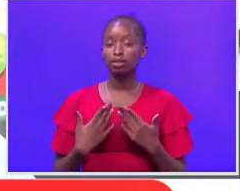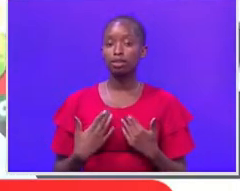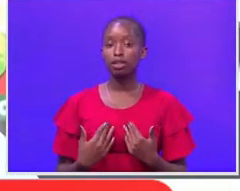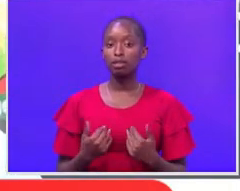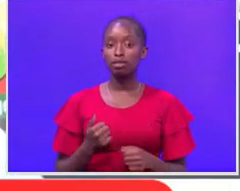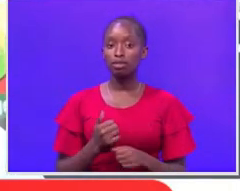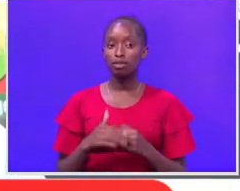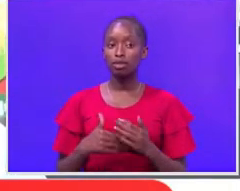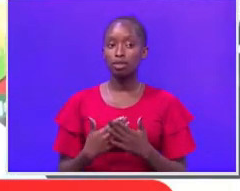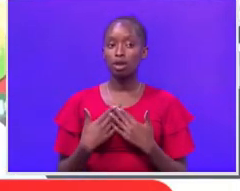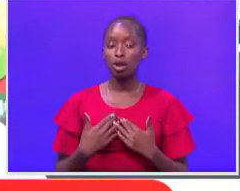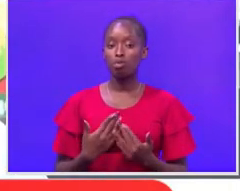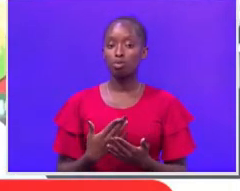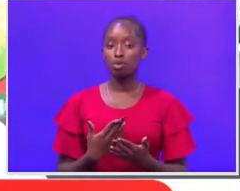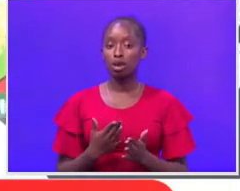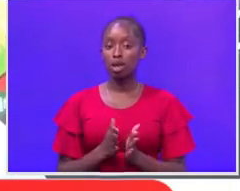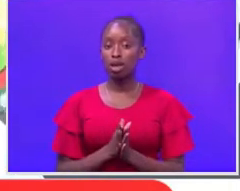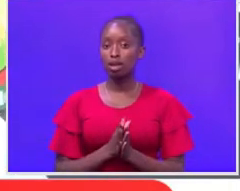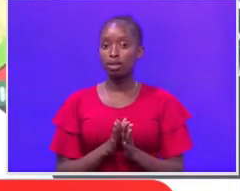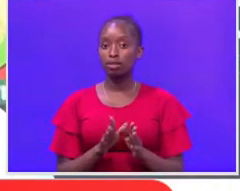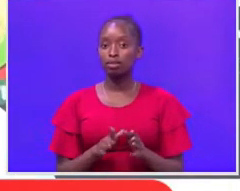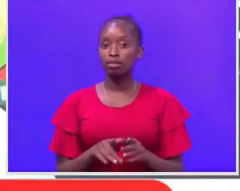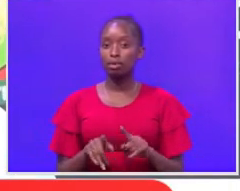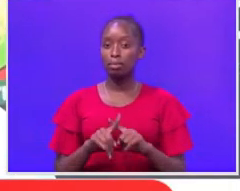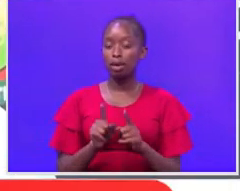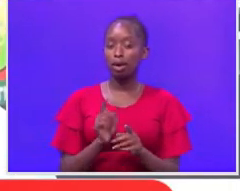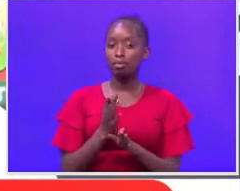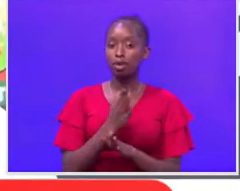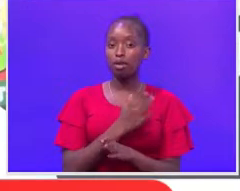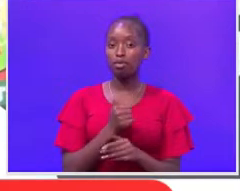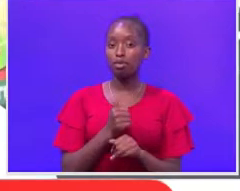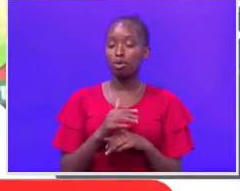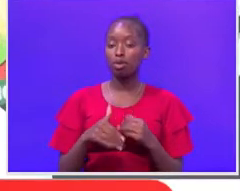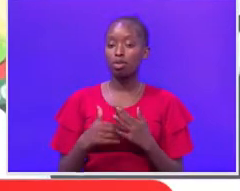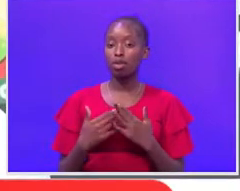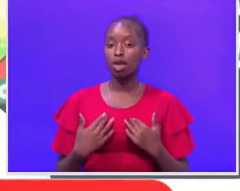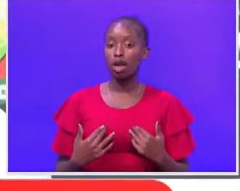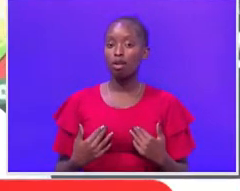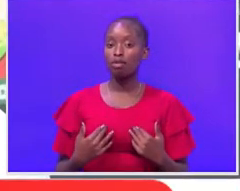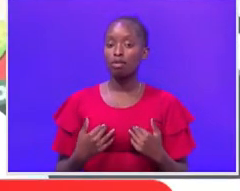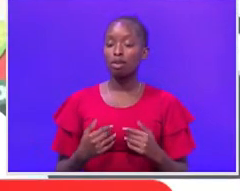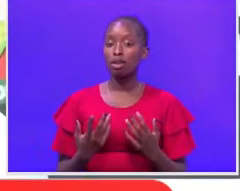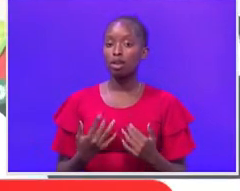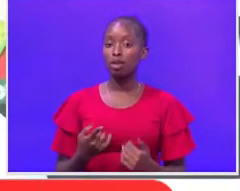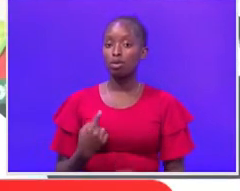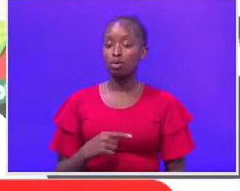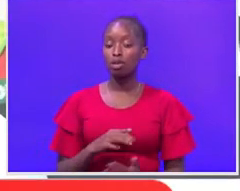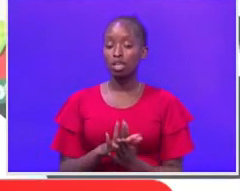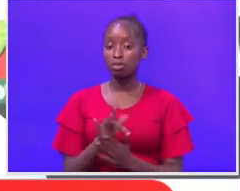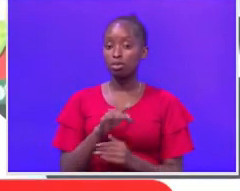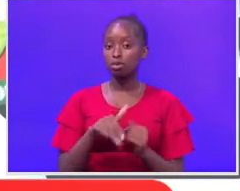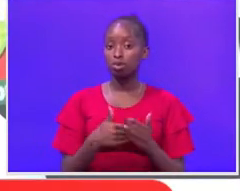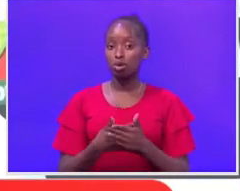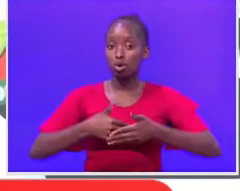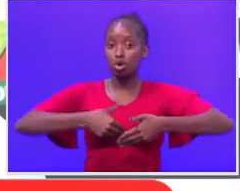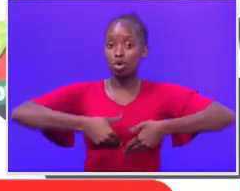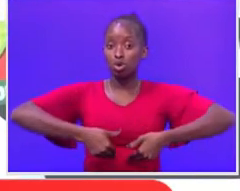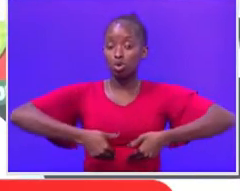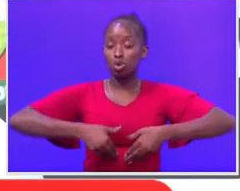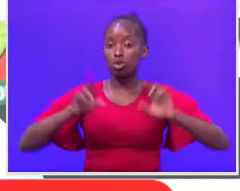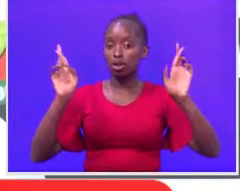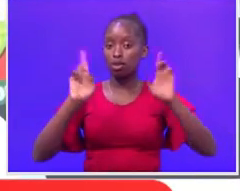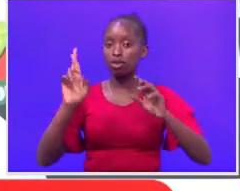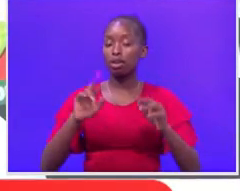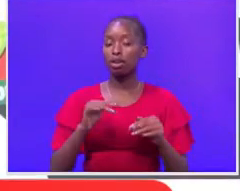semi final na finali. Sasa hivi kuna drawing but lakini nijua game zote mbili tunataka kushinda. So tumeweka vijana ready, tunataka set kila kitu mind